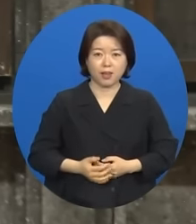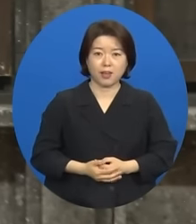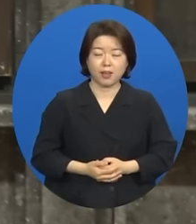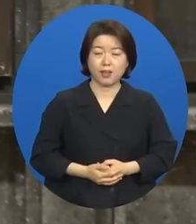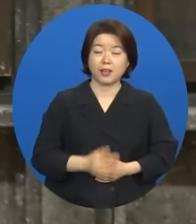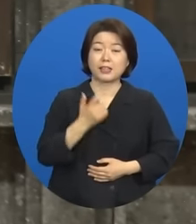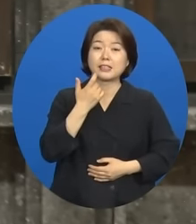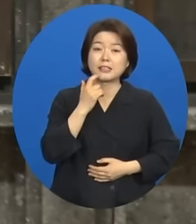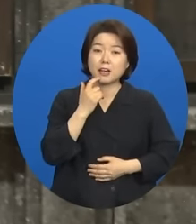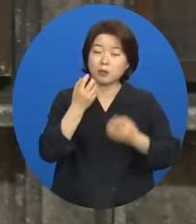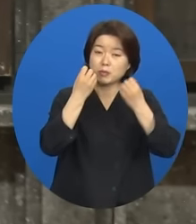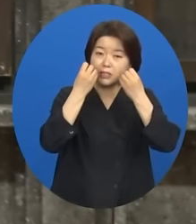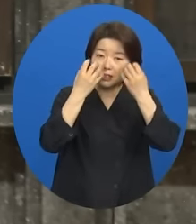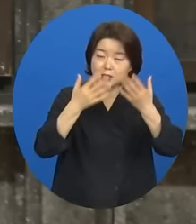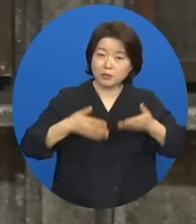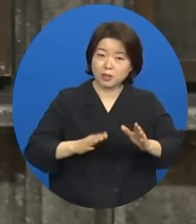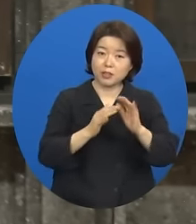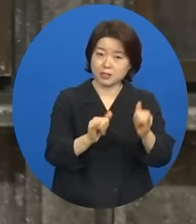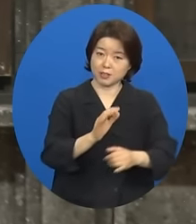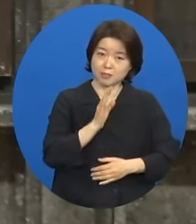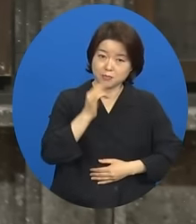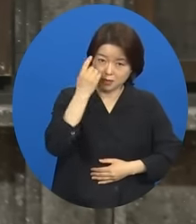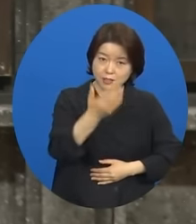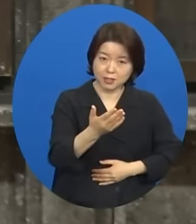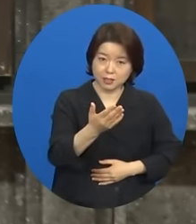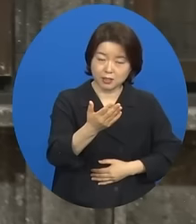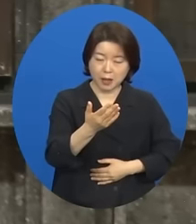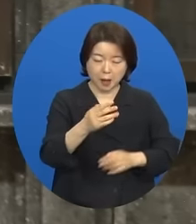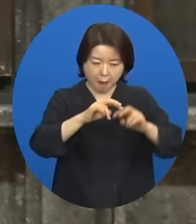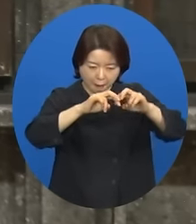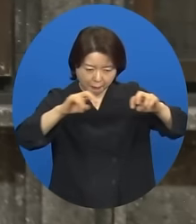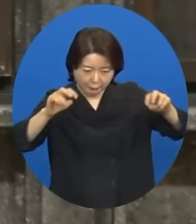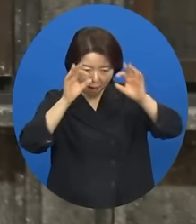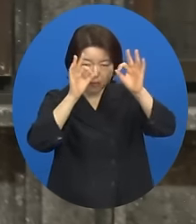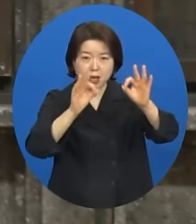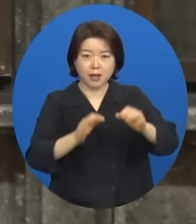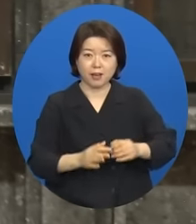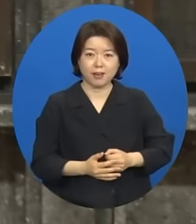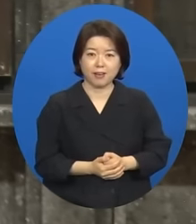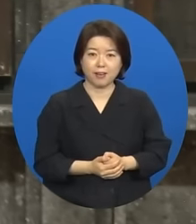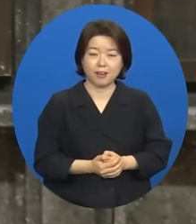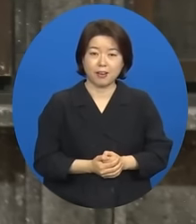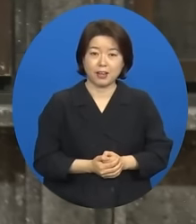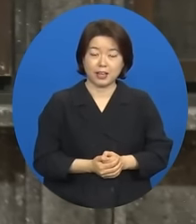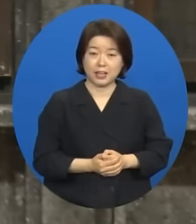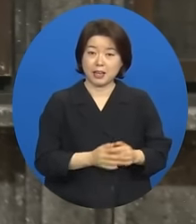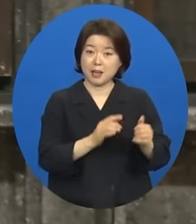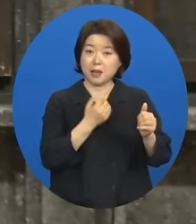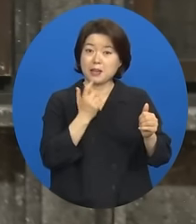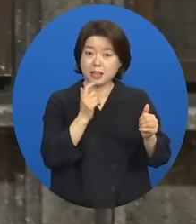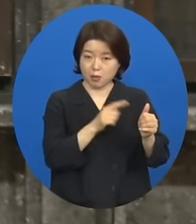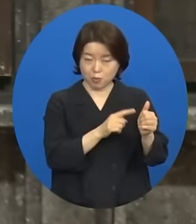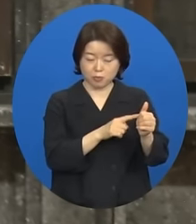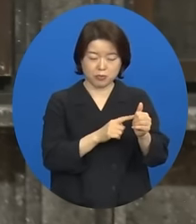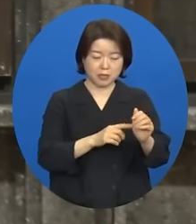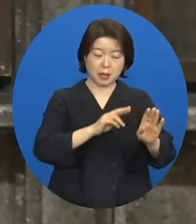야곱은 과연 거듭난 사람일까? 자, 한번 따져볼게요. 그는 베델에서